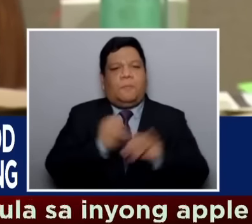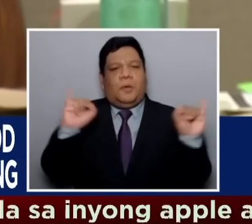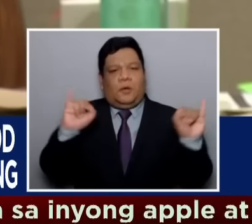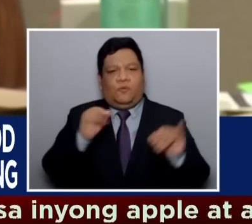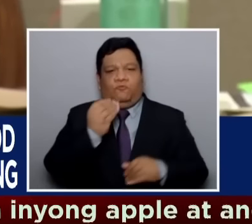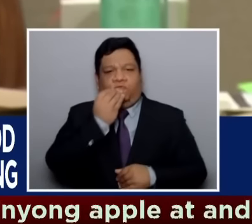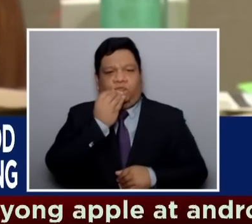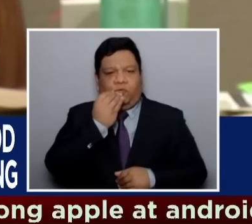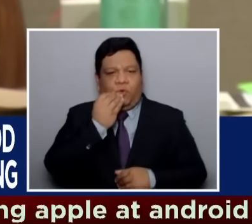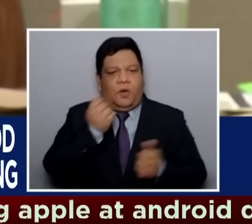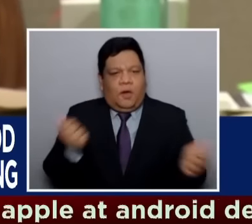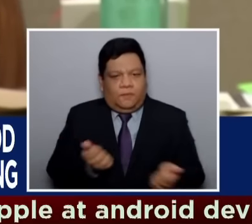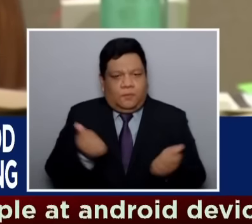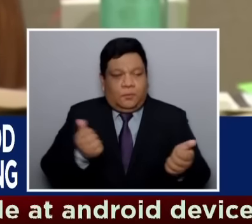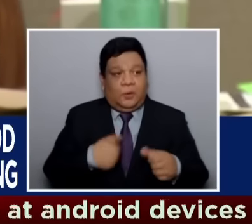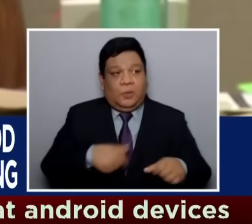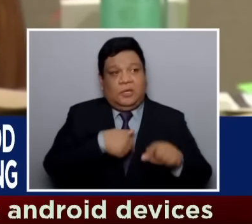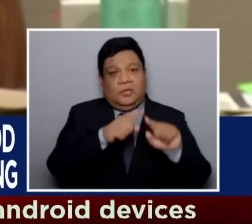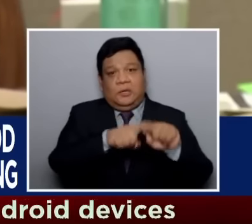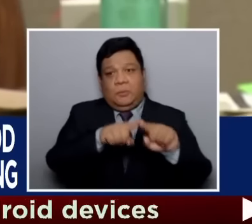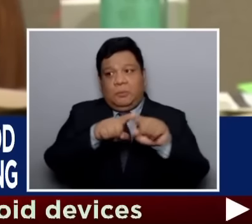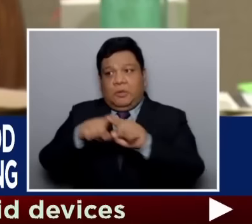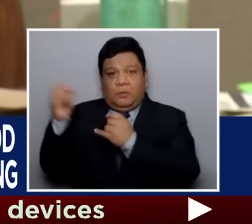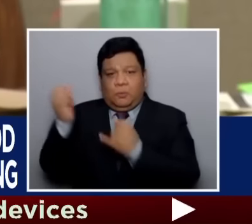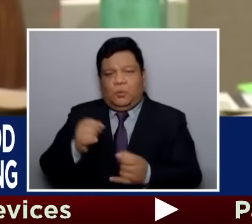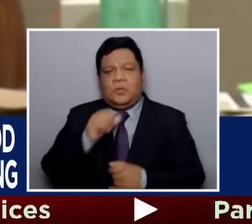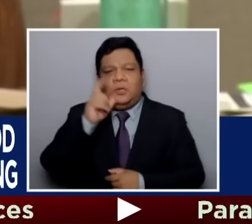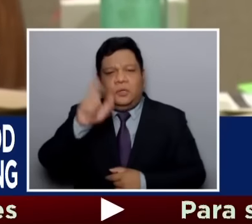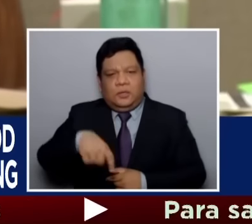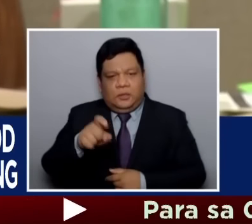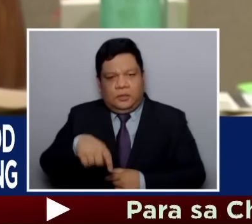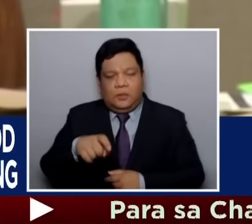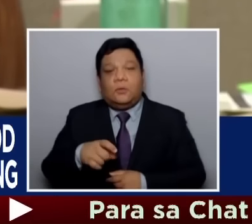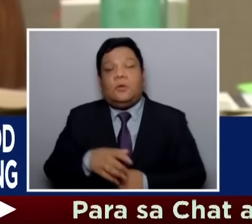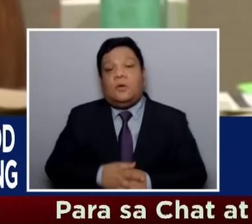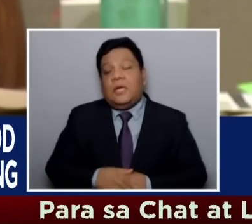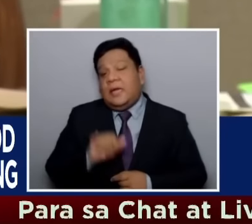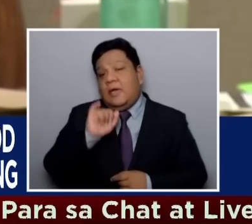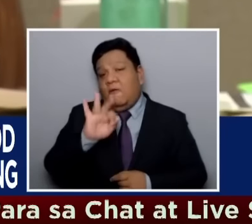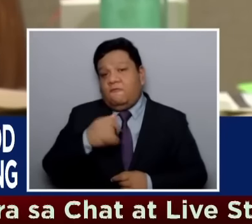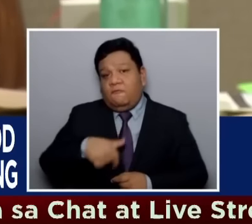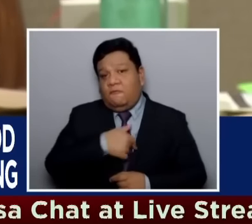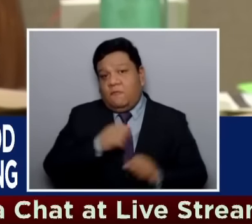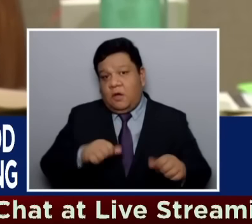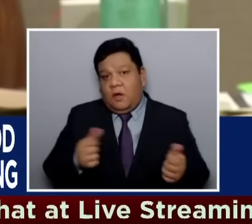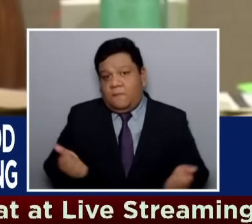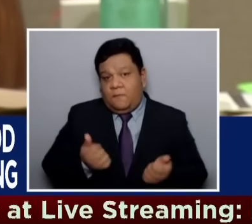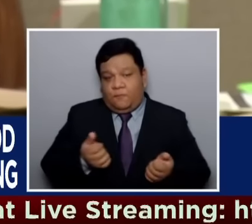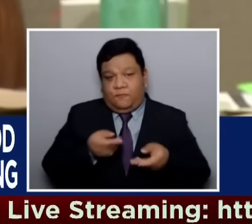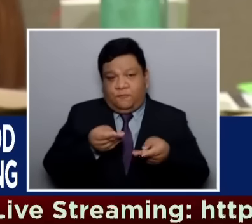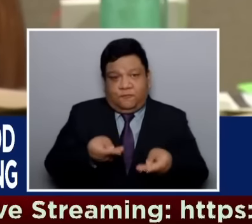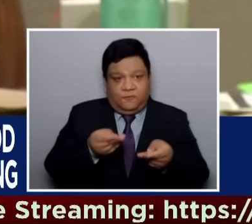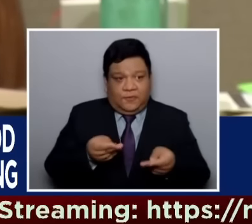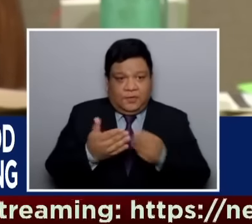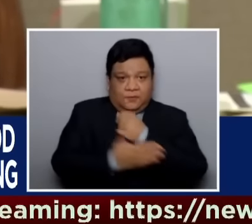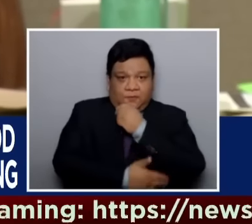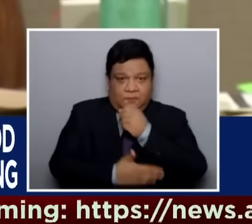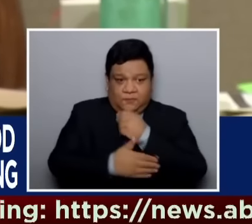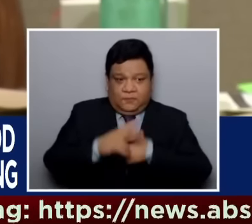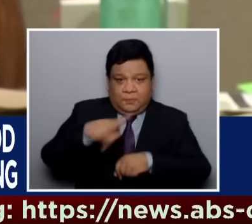on much importation anymore. If we can feed ourselves as a nation, and if we can feed ourselves